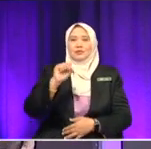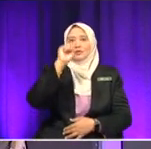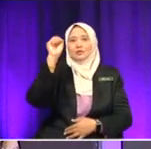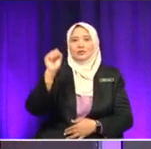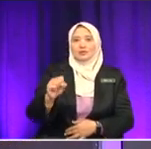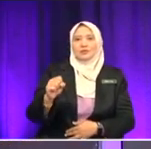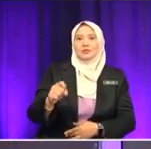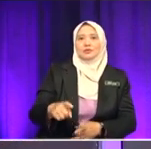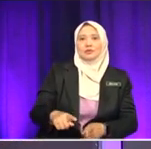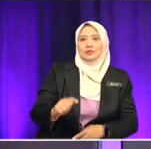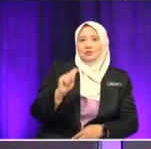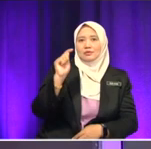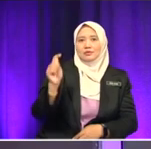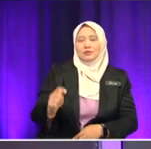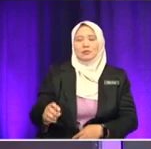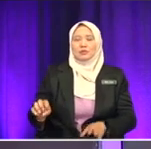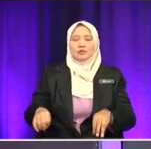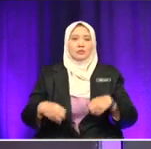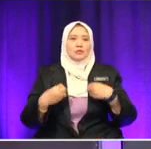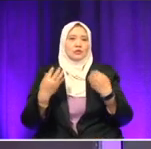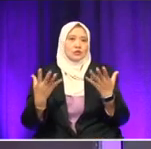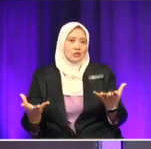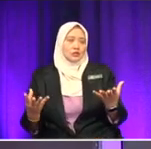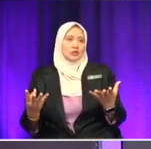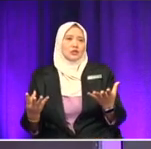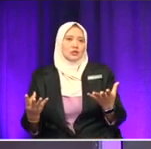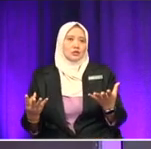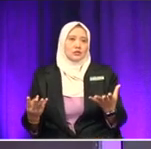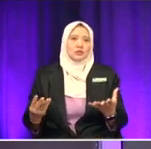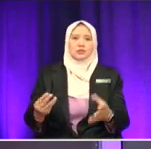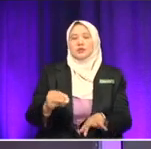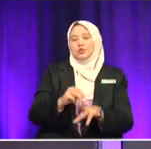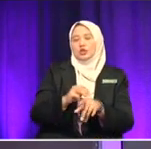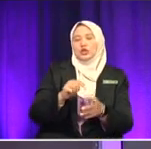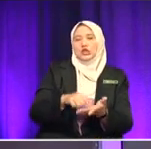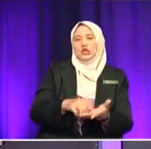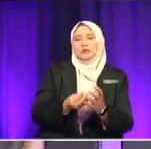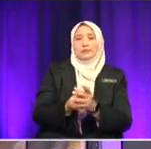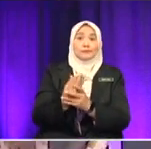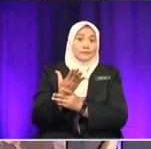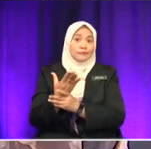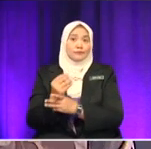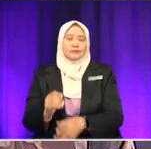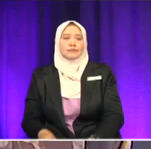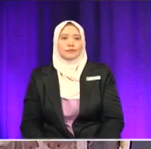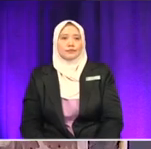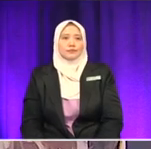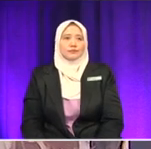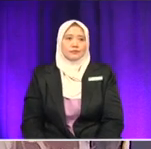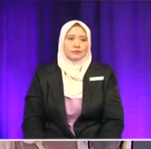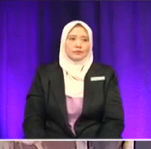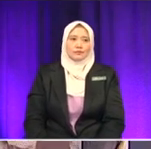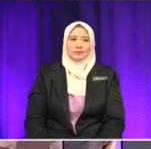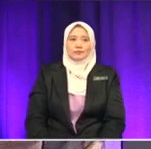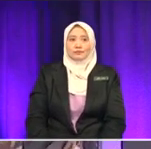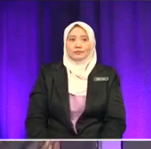bertanya, bagaimanakah mikroorganisma ini membiak? Okey, jadi jom. Cikgu bagi masa